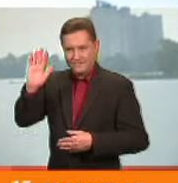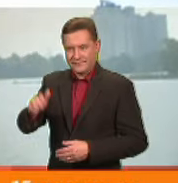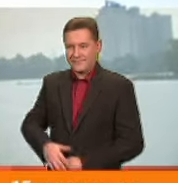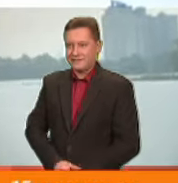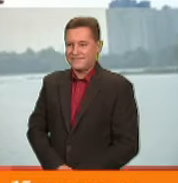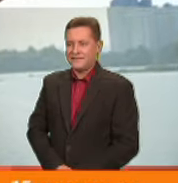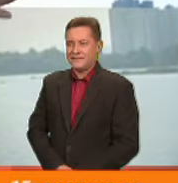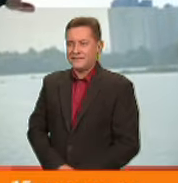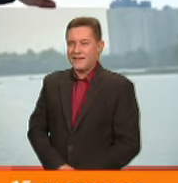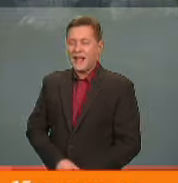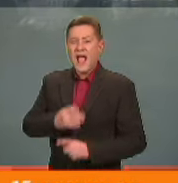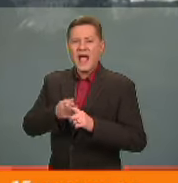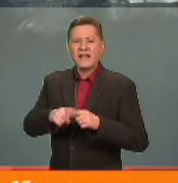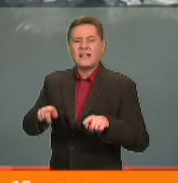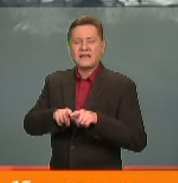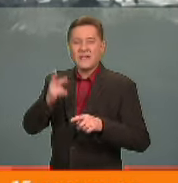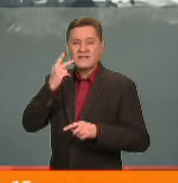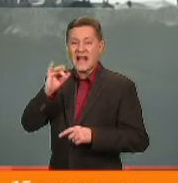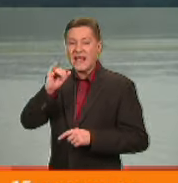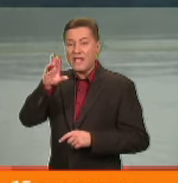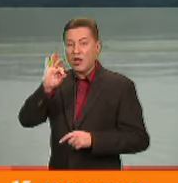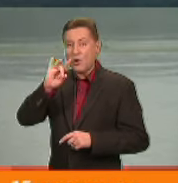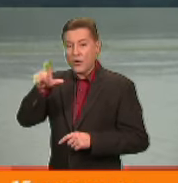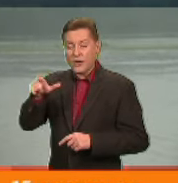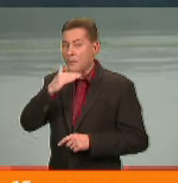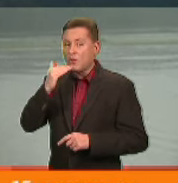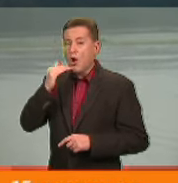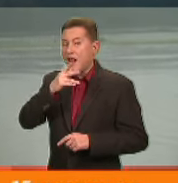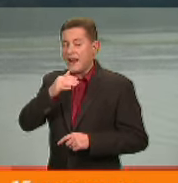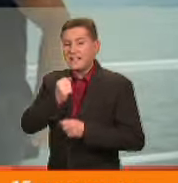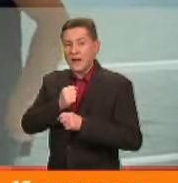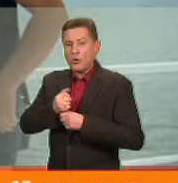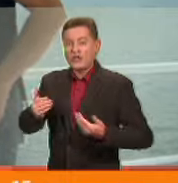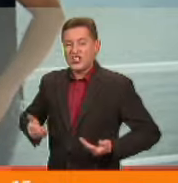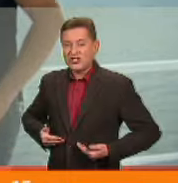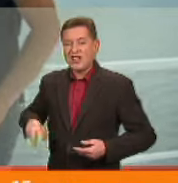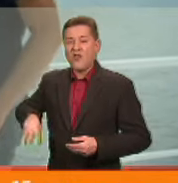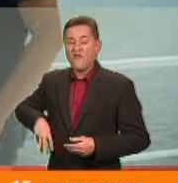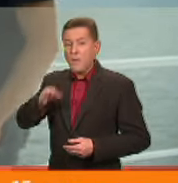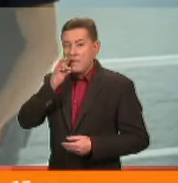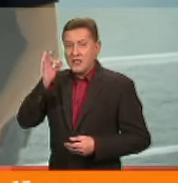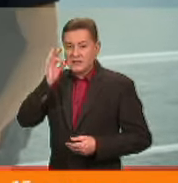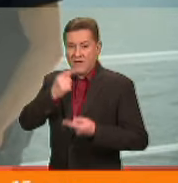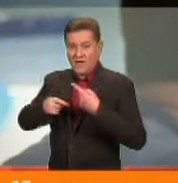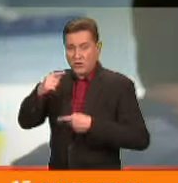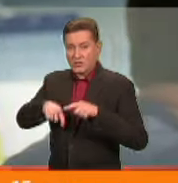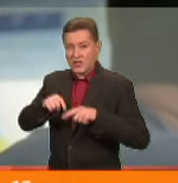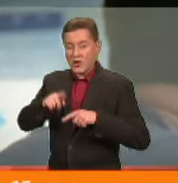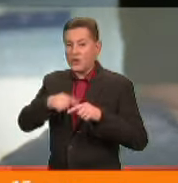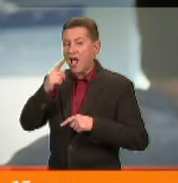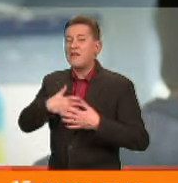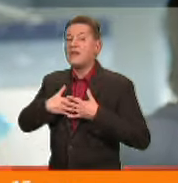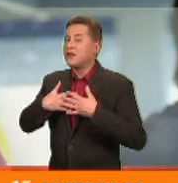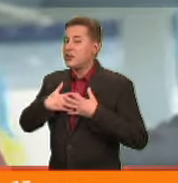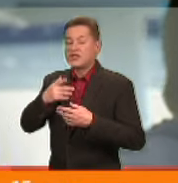Ничего подобного, это так всегда. Игорь много лет работал и жил в Минске, а вернулся на родину, говорит, здесь даже дышится по-другому. На базар